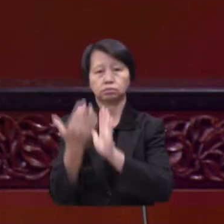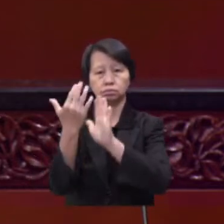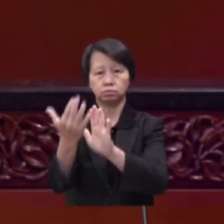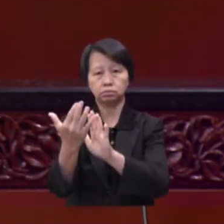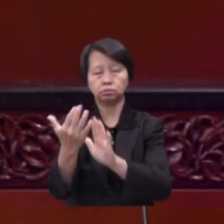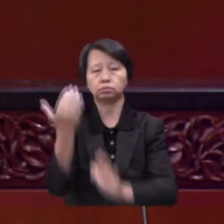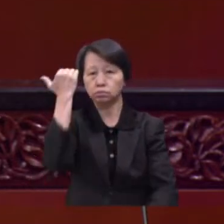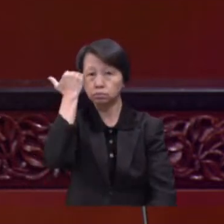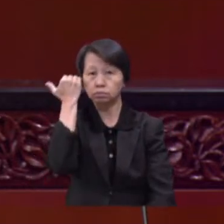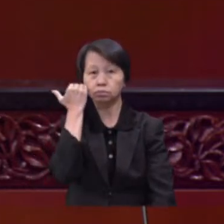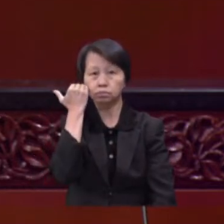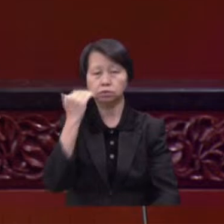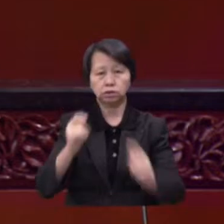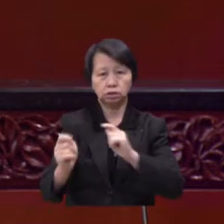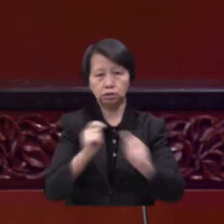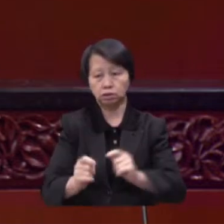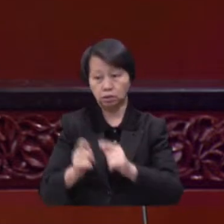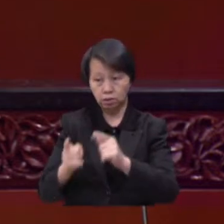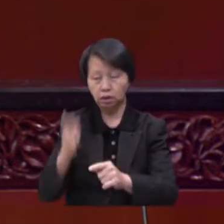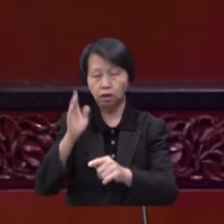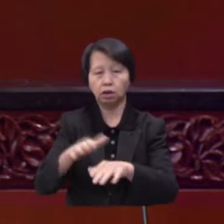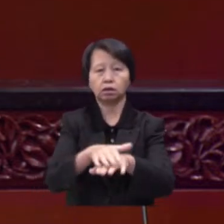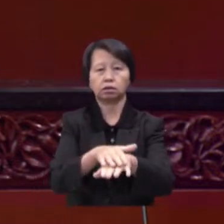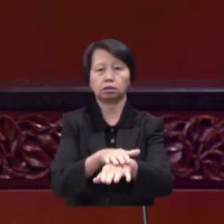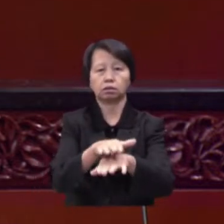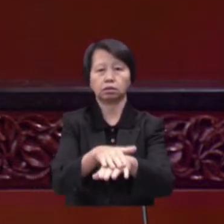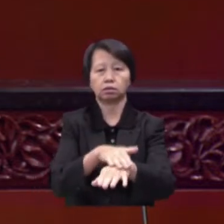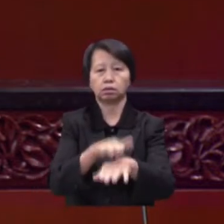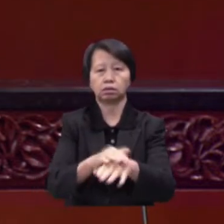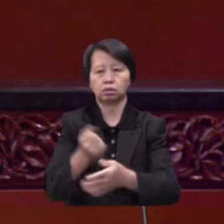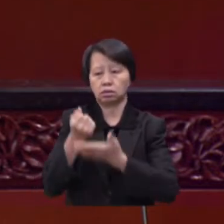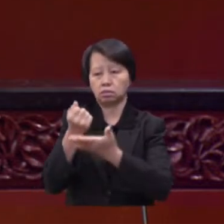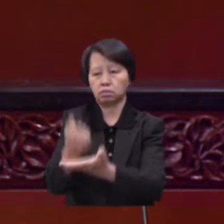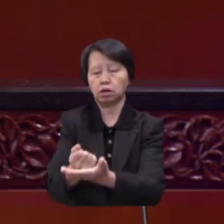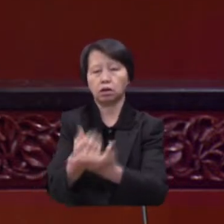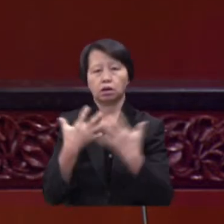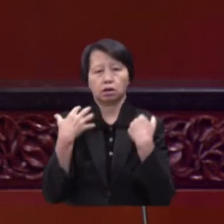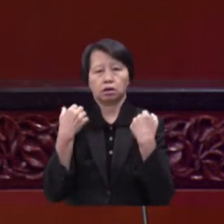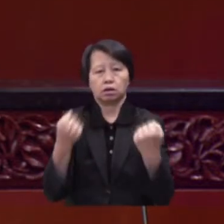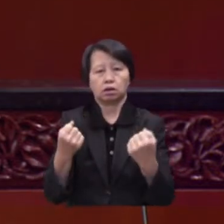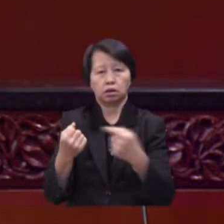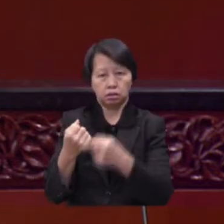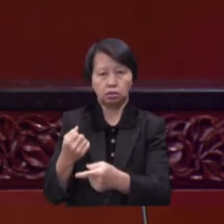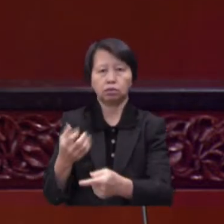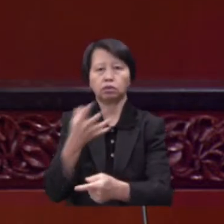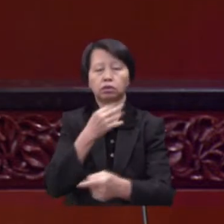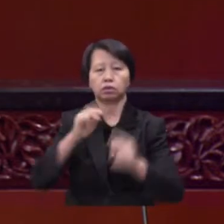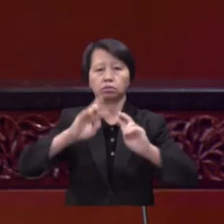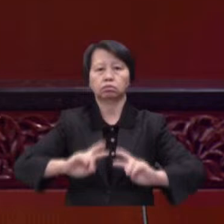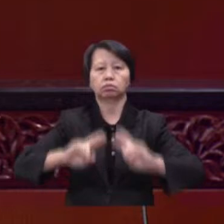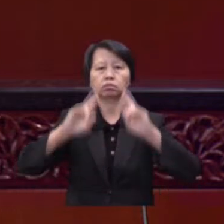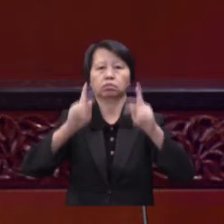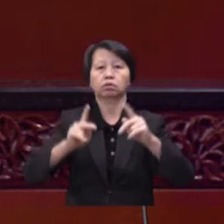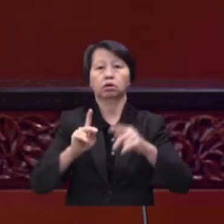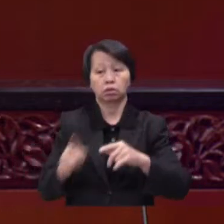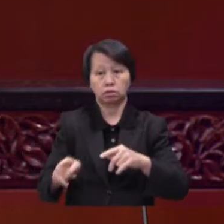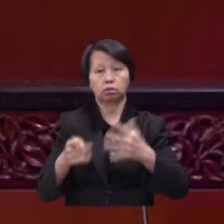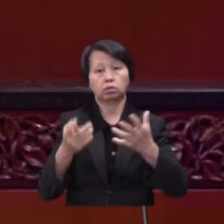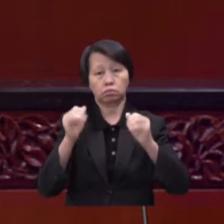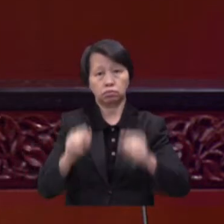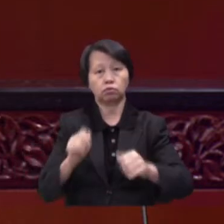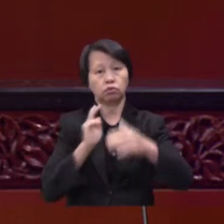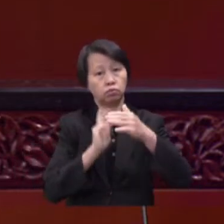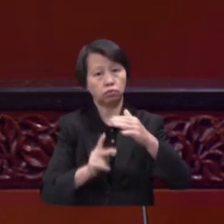undang-undang tindakan ini akan melambatkan bantuan kesehatan kepadanya dan meningkatkan risiko bunuh diri